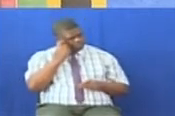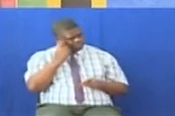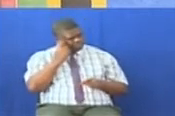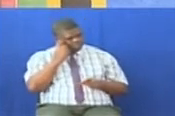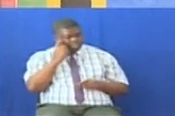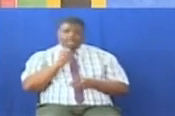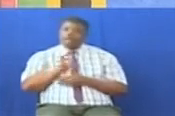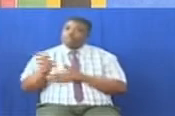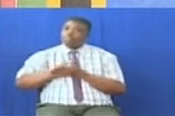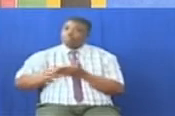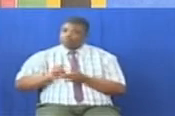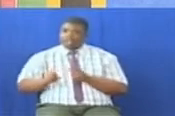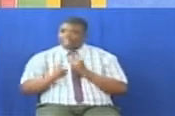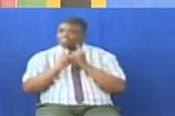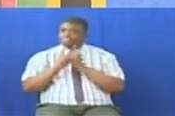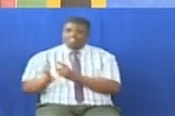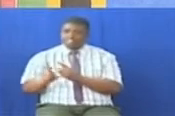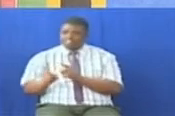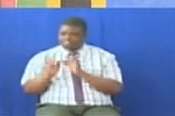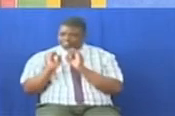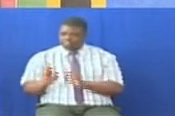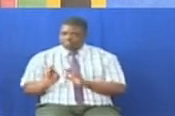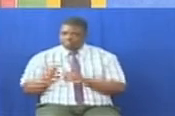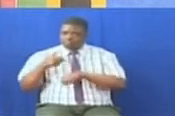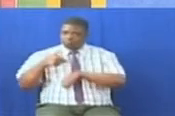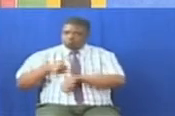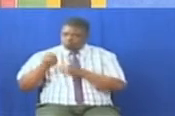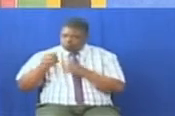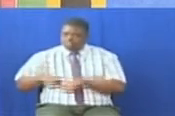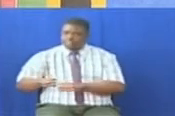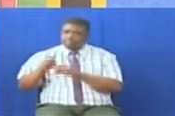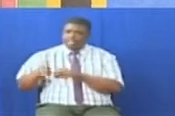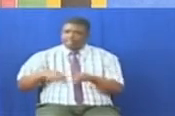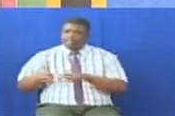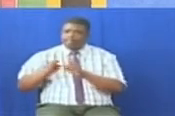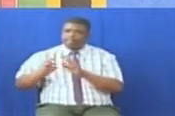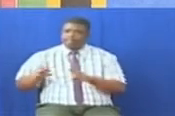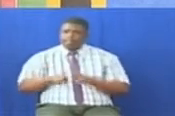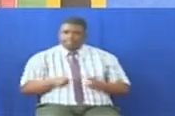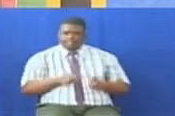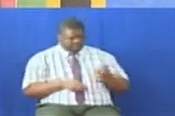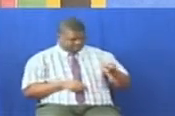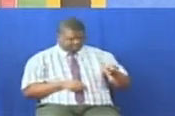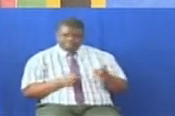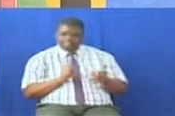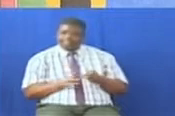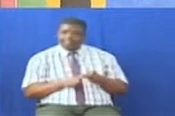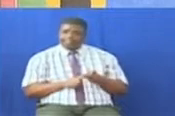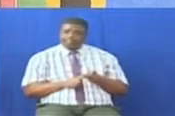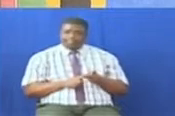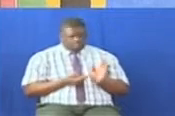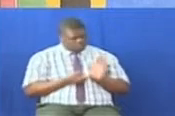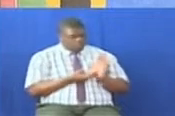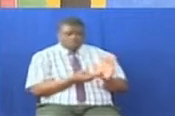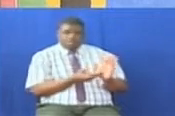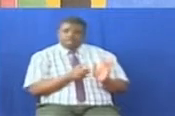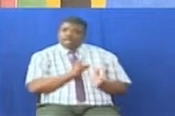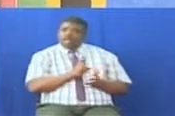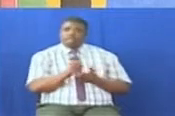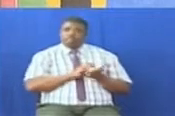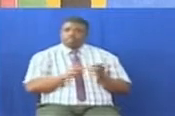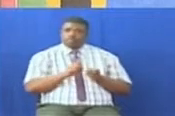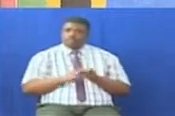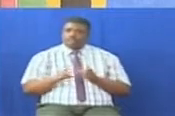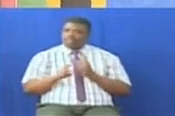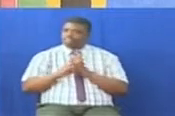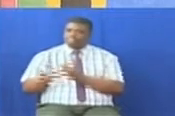halmashauri hazifuati ipasavyo muda utekelezaji wa mikataba mbalimbali ambayo inaingia. Lakini imeonyesha pia halmashauri